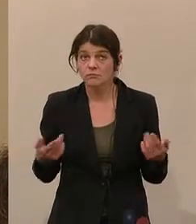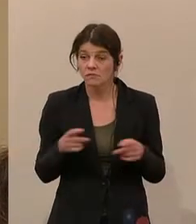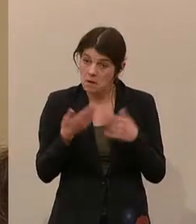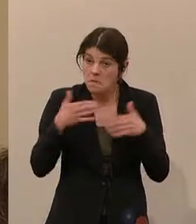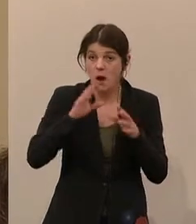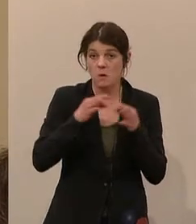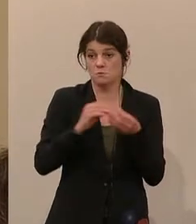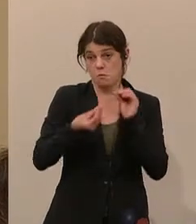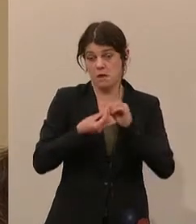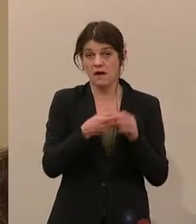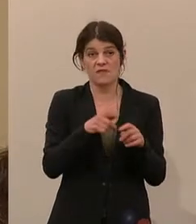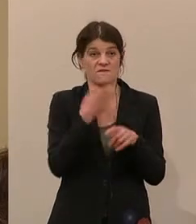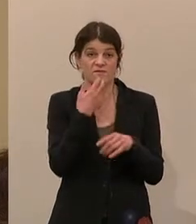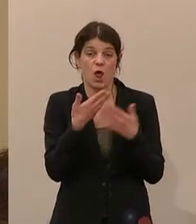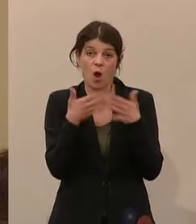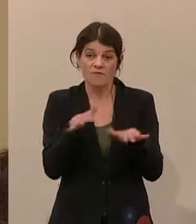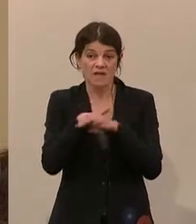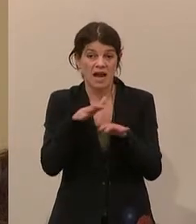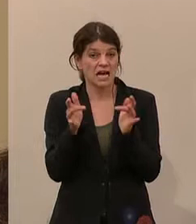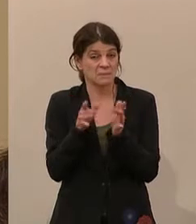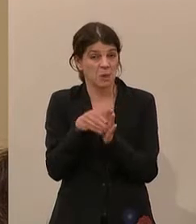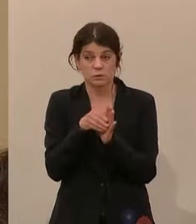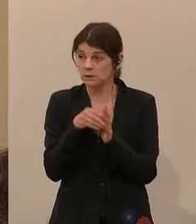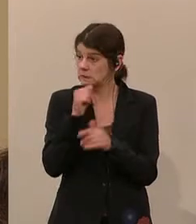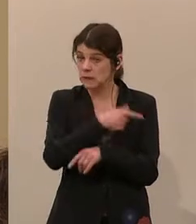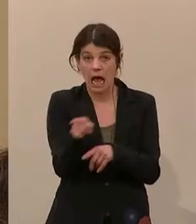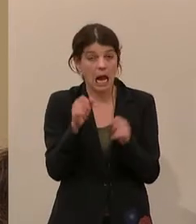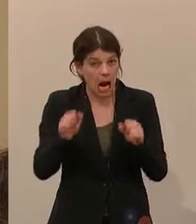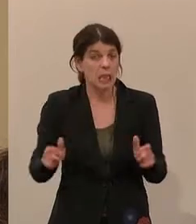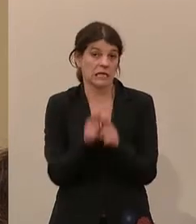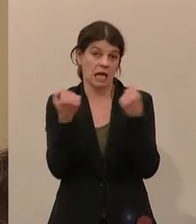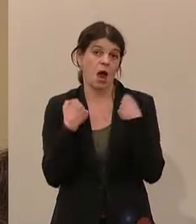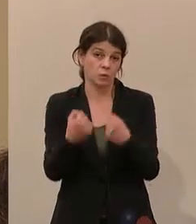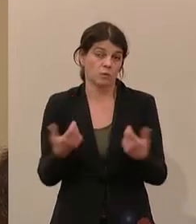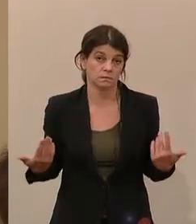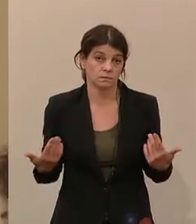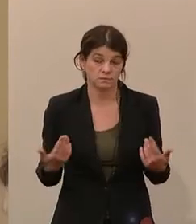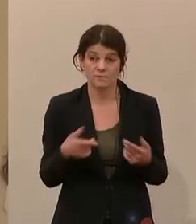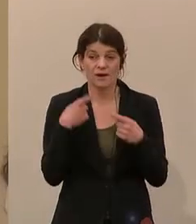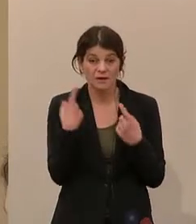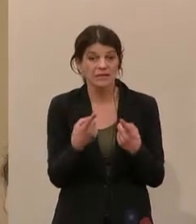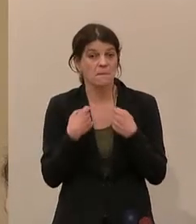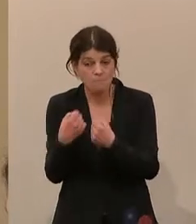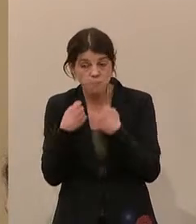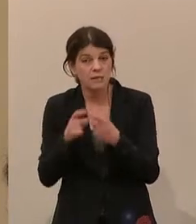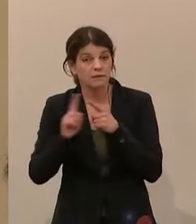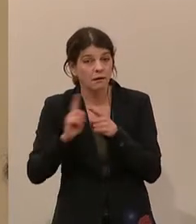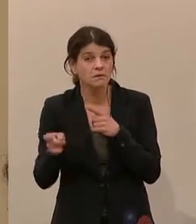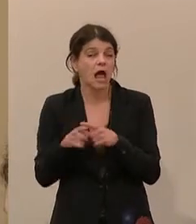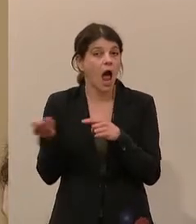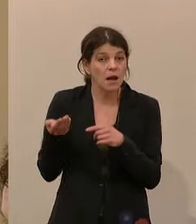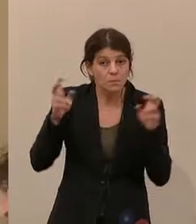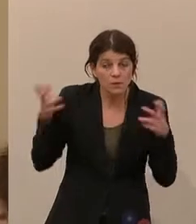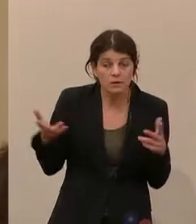schwerer, öffentliche Verkehrsmittel zu erreichen. Nicht jeder kann sich ein Auto leisten. Und diese Mobilitätsarmut